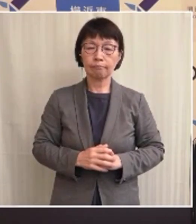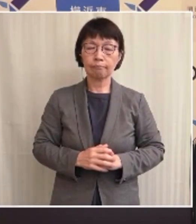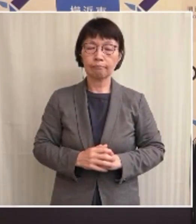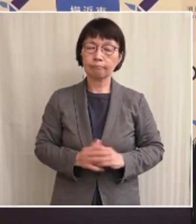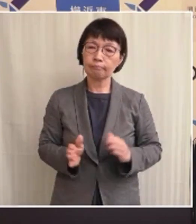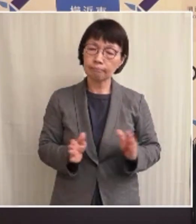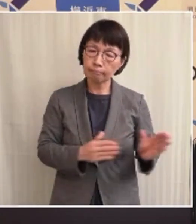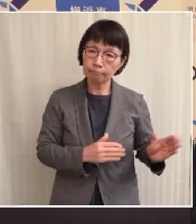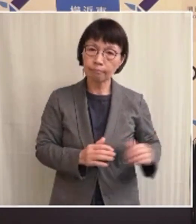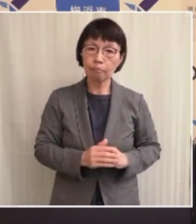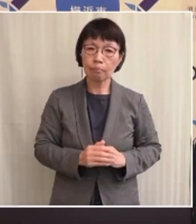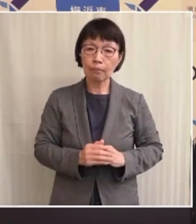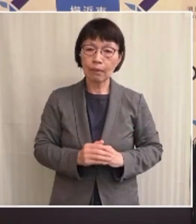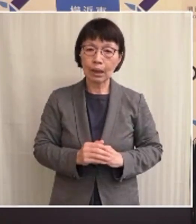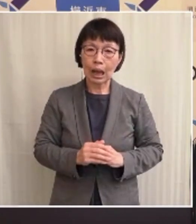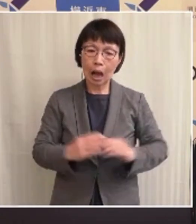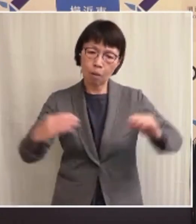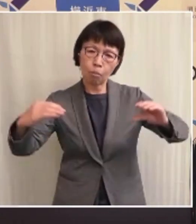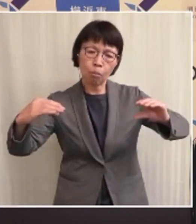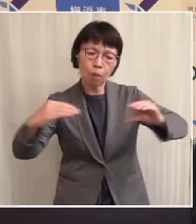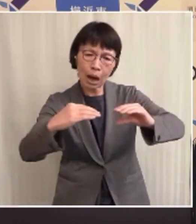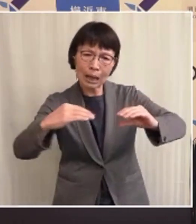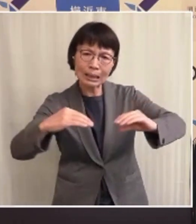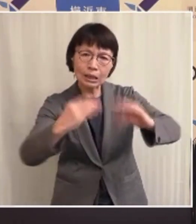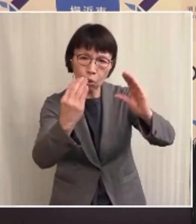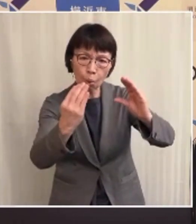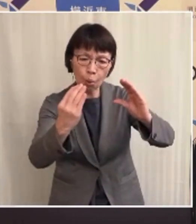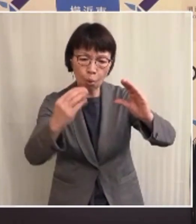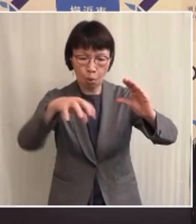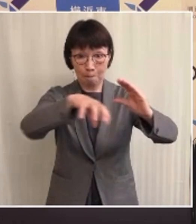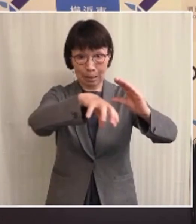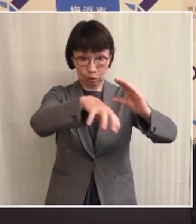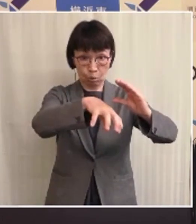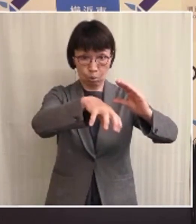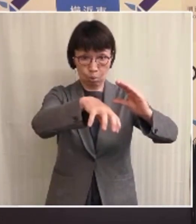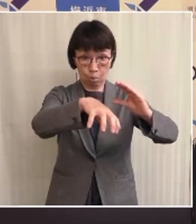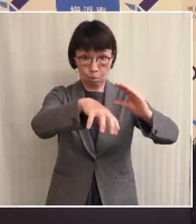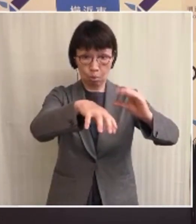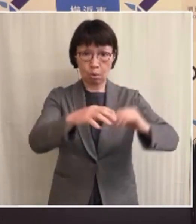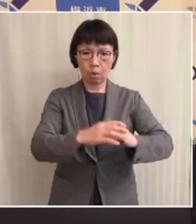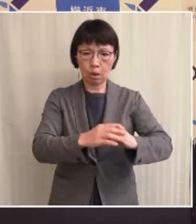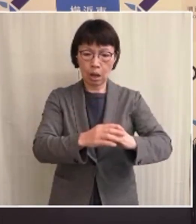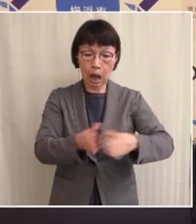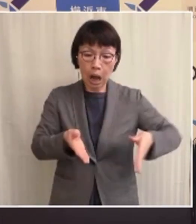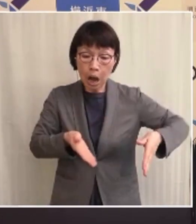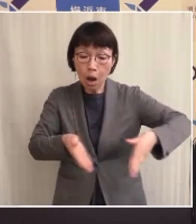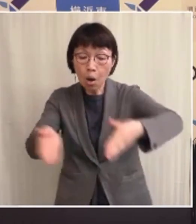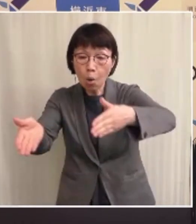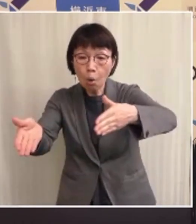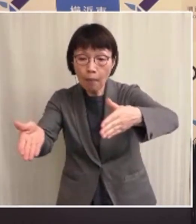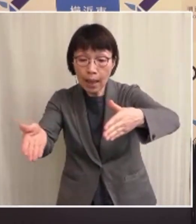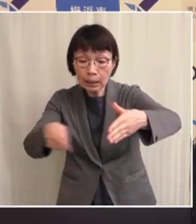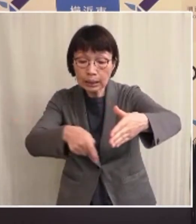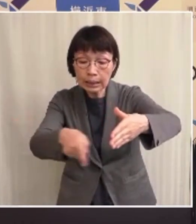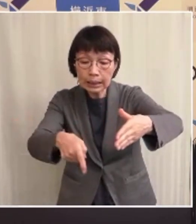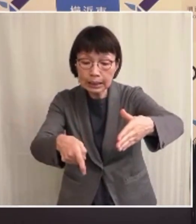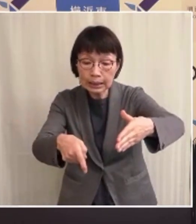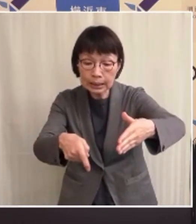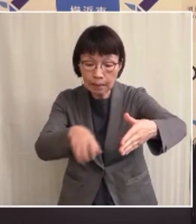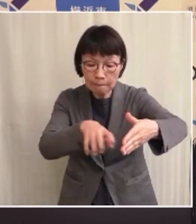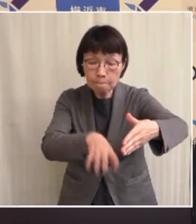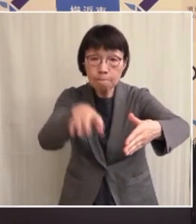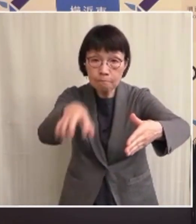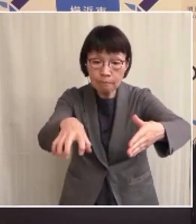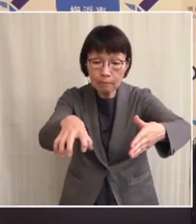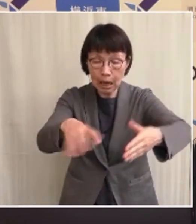るいは車両相互の事故が起こっているところに対しては、路面表示を行って